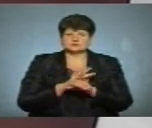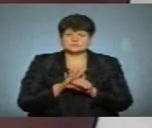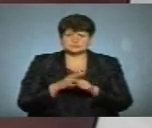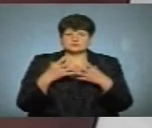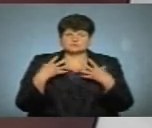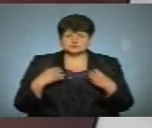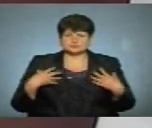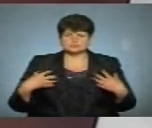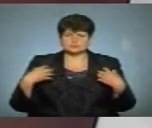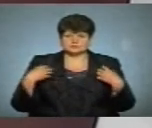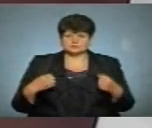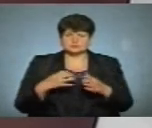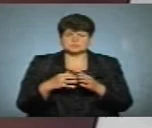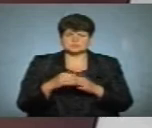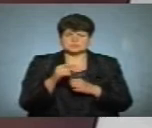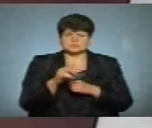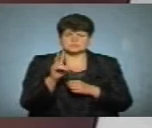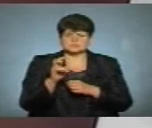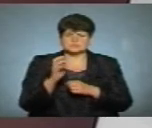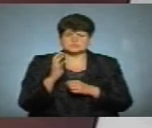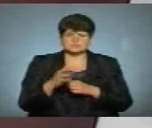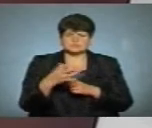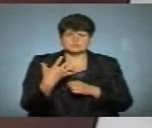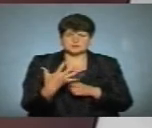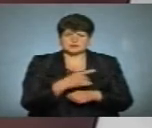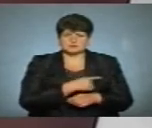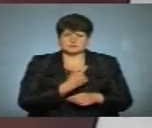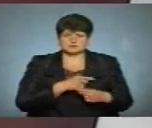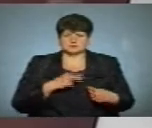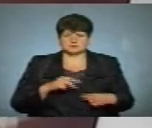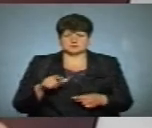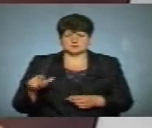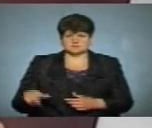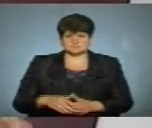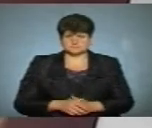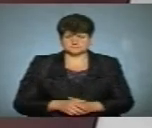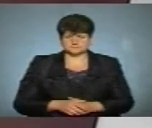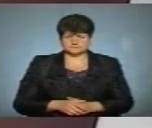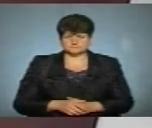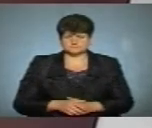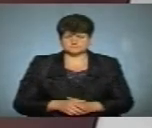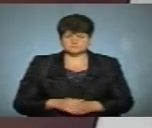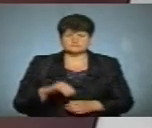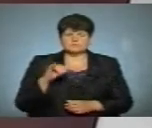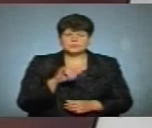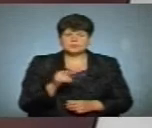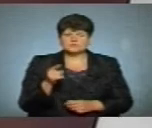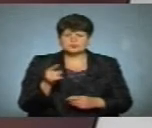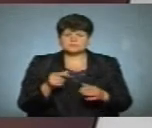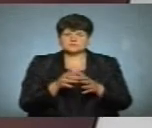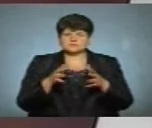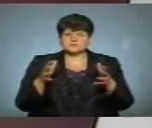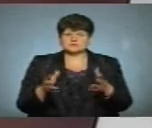уже одужали, серед них 245 медичних працівників. У Тернополі за